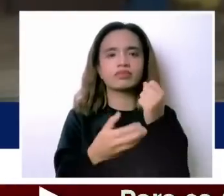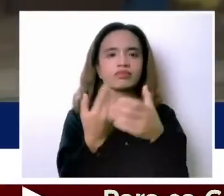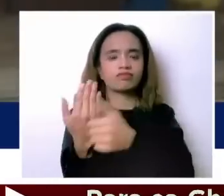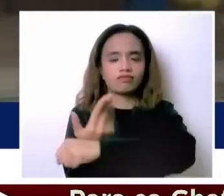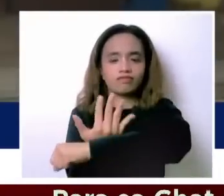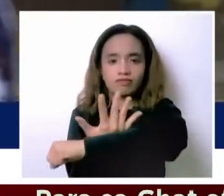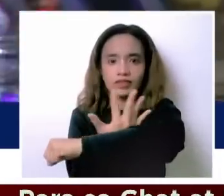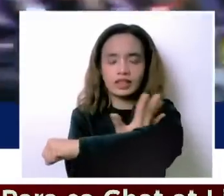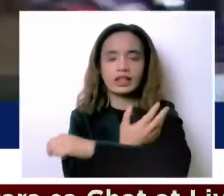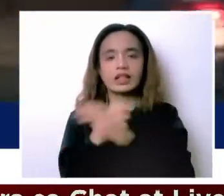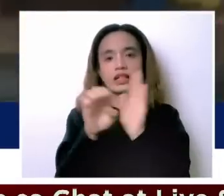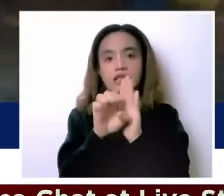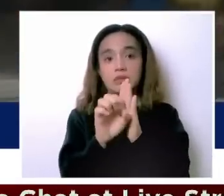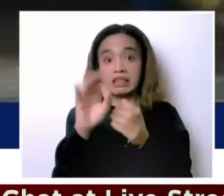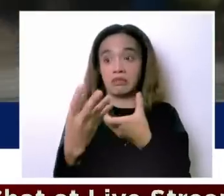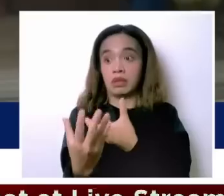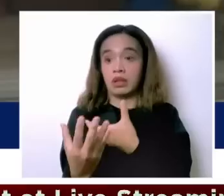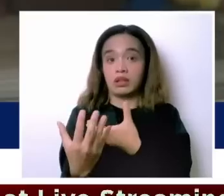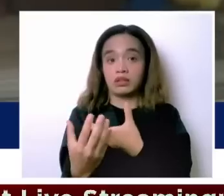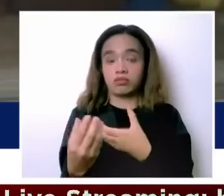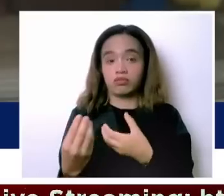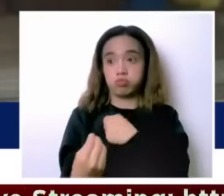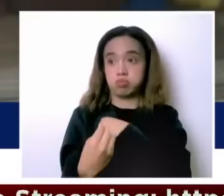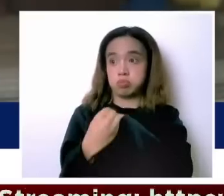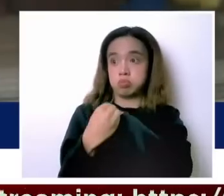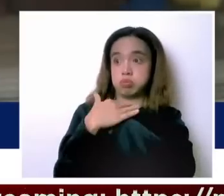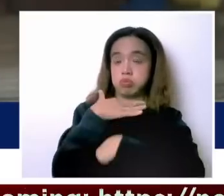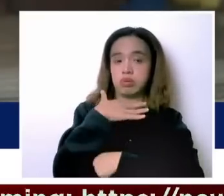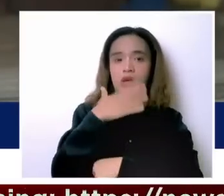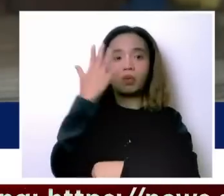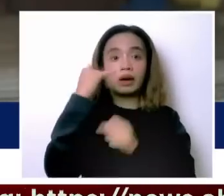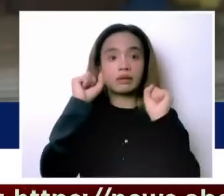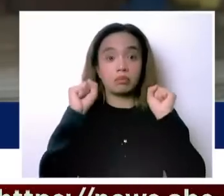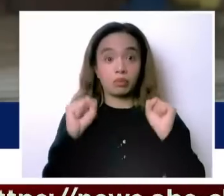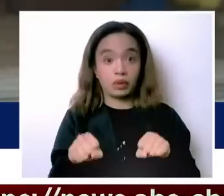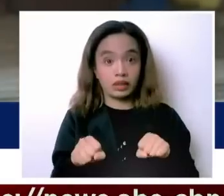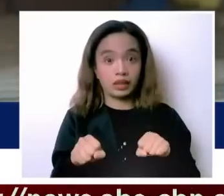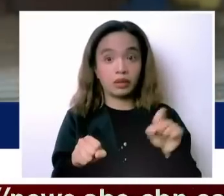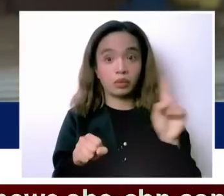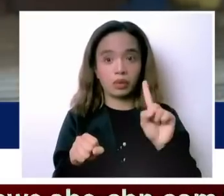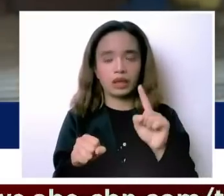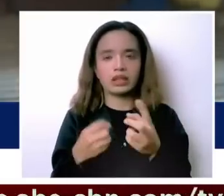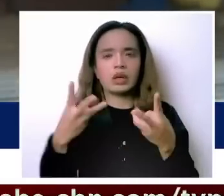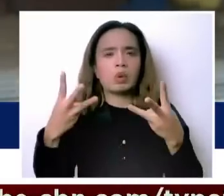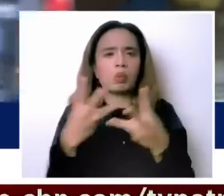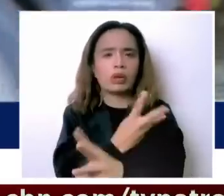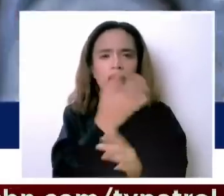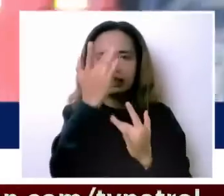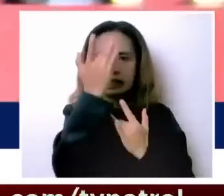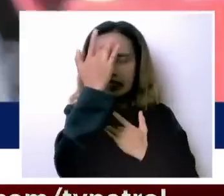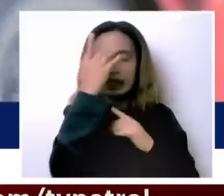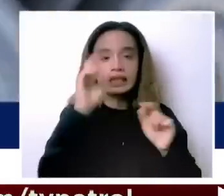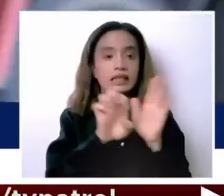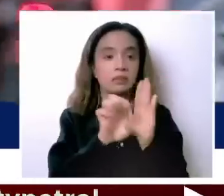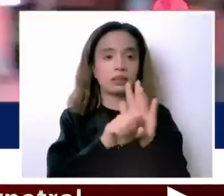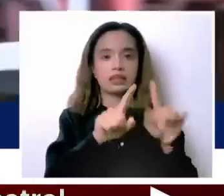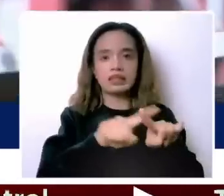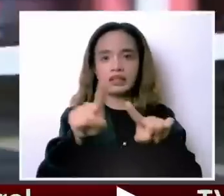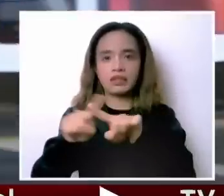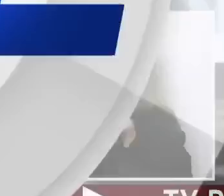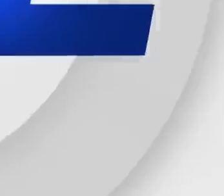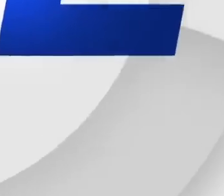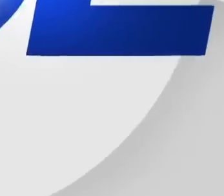katawan o na-expose ka dito dahil maaaring magdulot ito ng malalang sakit gaya ng iba't ibang uri ng cancer.